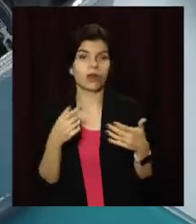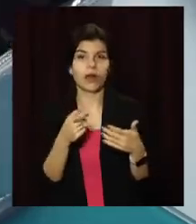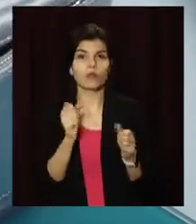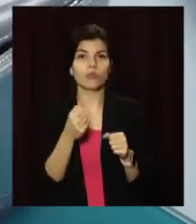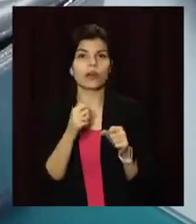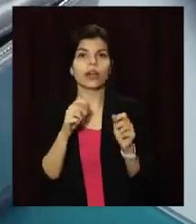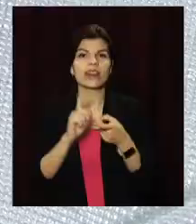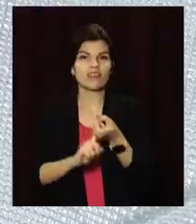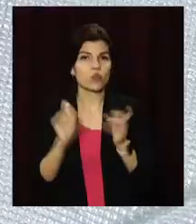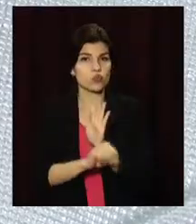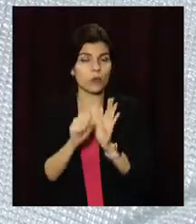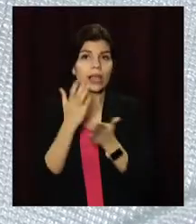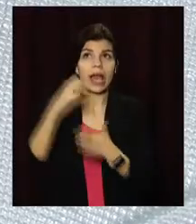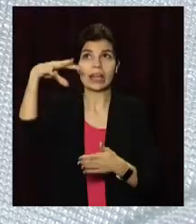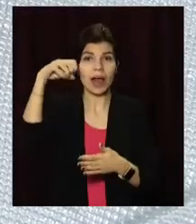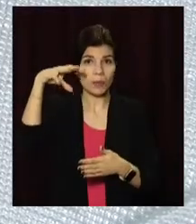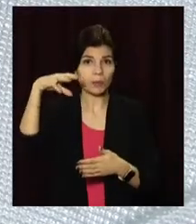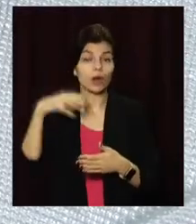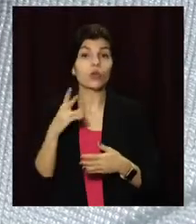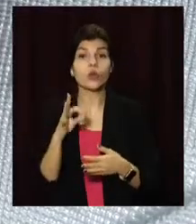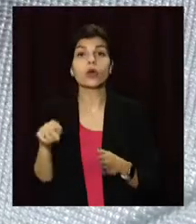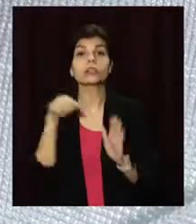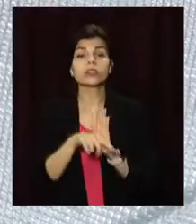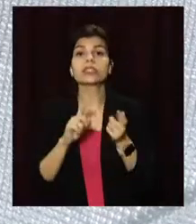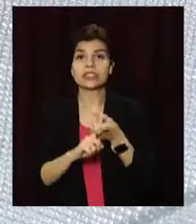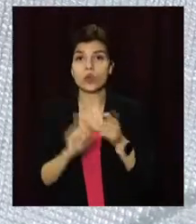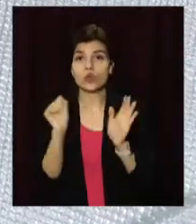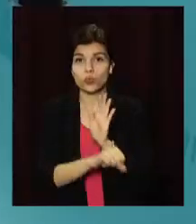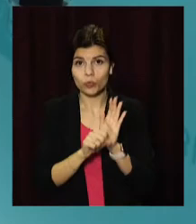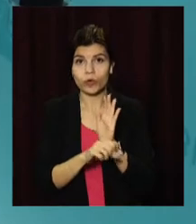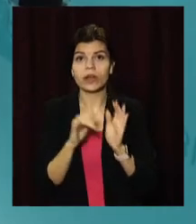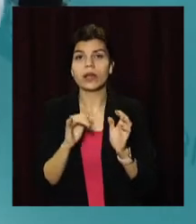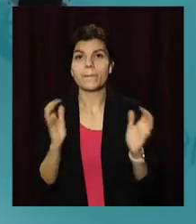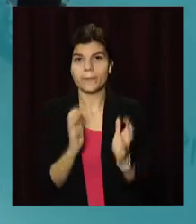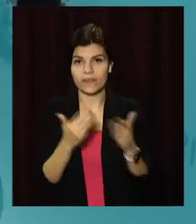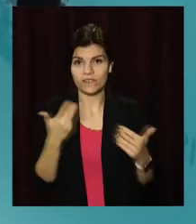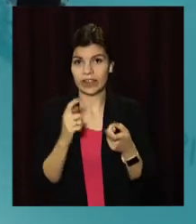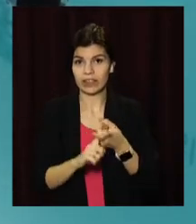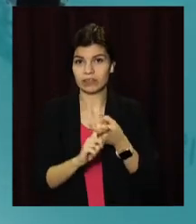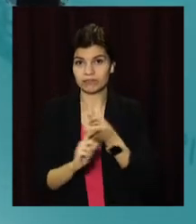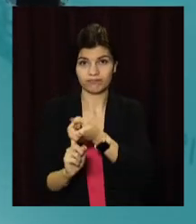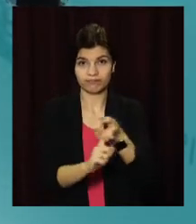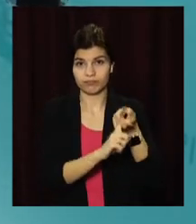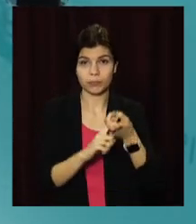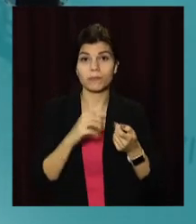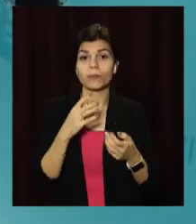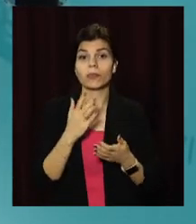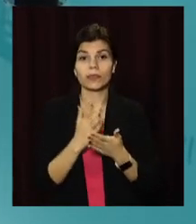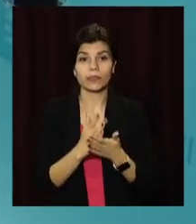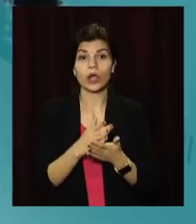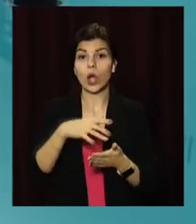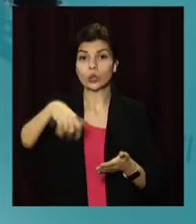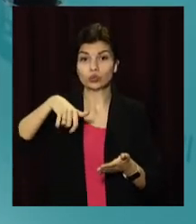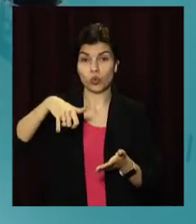них один – знезаразити та вберегти від інфекції. Зокрема, є сумка-стерилізатор, в її середину можна покласти дитячі іграшки,